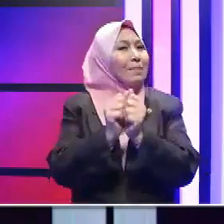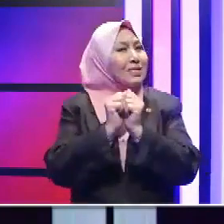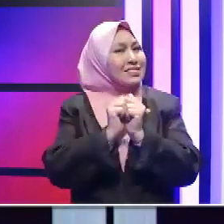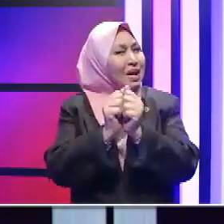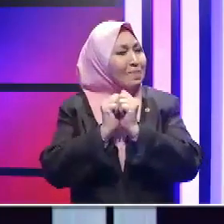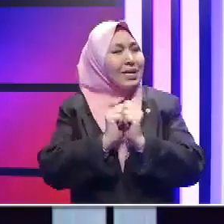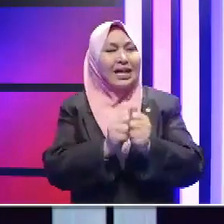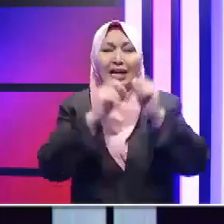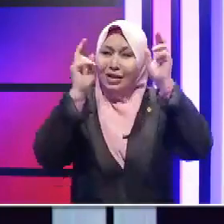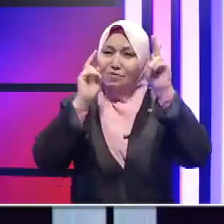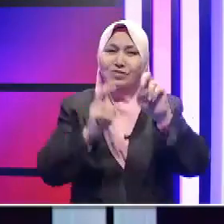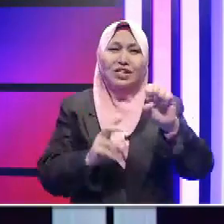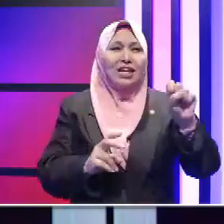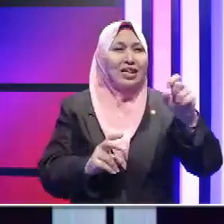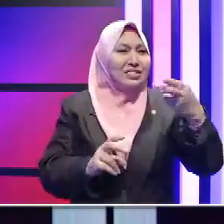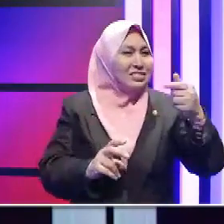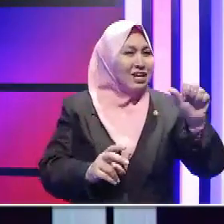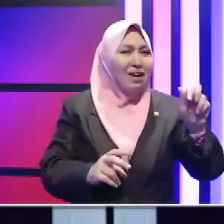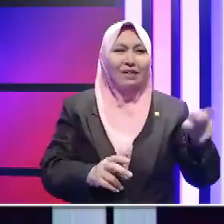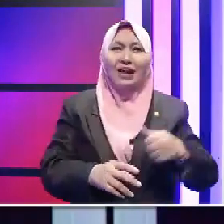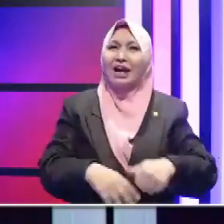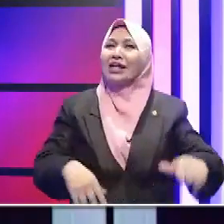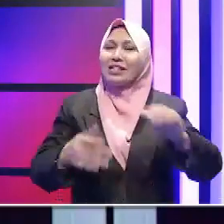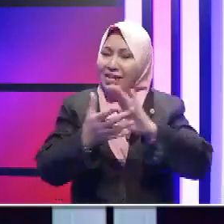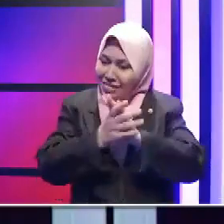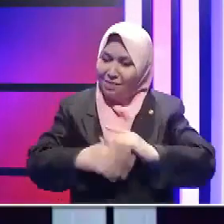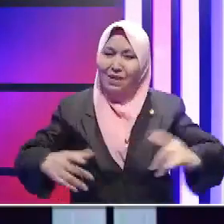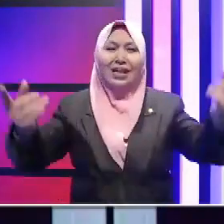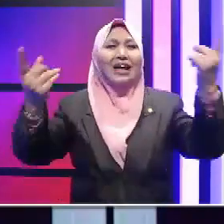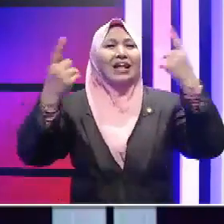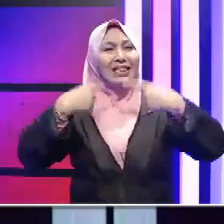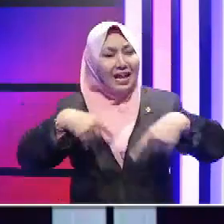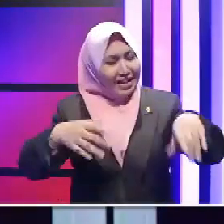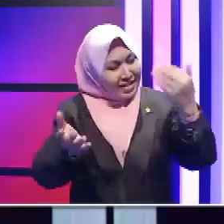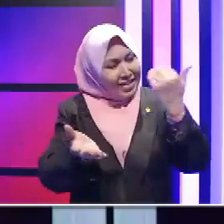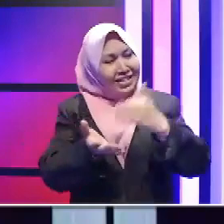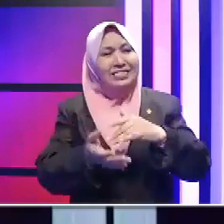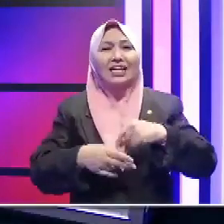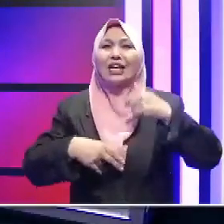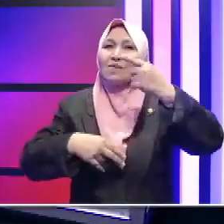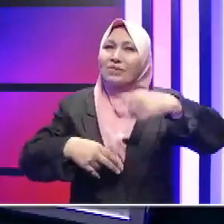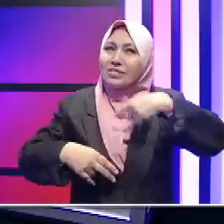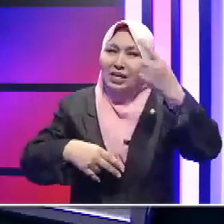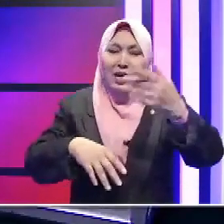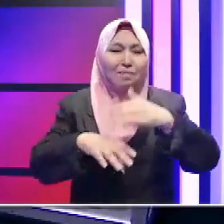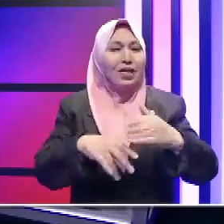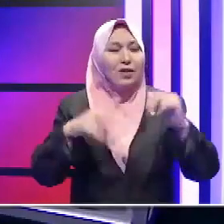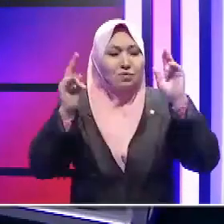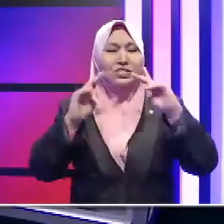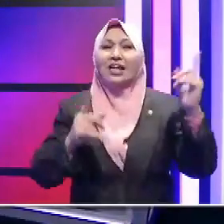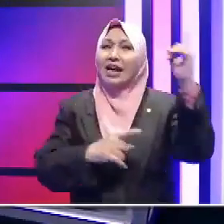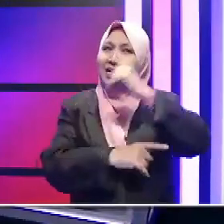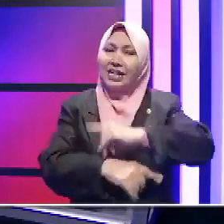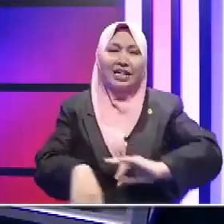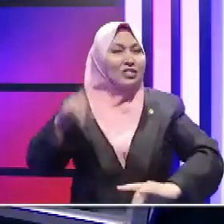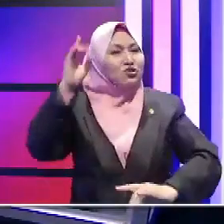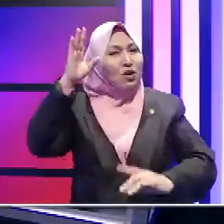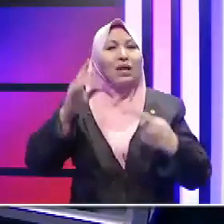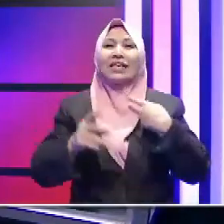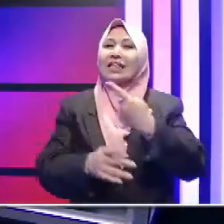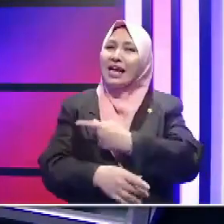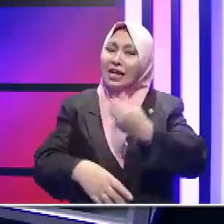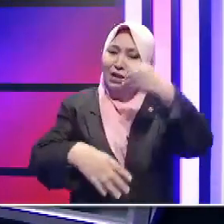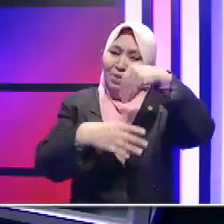ustadz Syaiful Edward become limitless sekali lagi seabadi ustadz dan hari Insyaallah kita akan